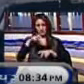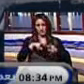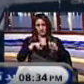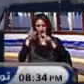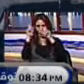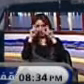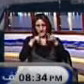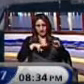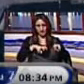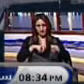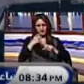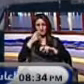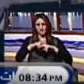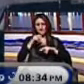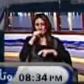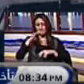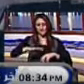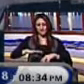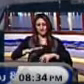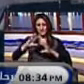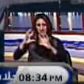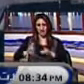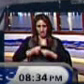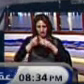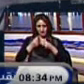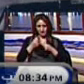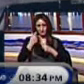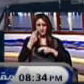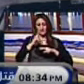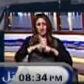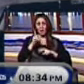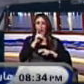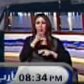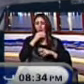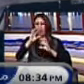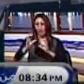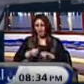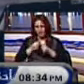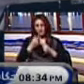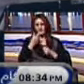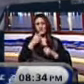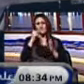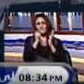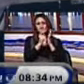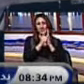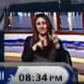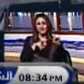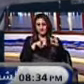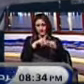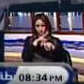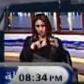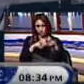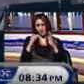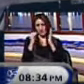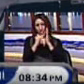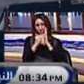أمن الغربية في إعادة الطفلة رونا هاني سند لأهلها بعد ما تم اختطافها من قدام بيتها في الشرقية من عدة